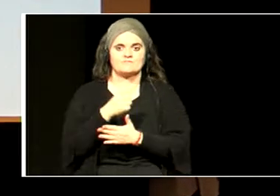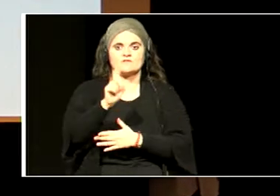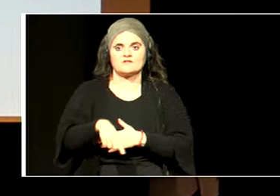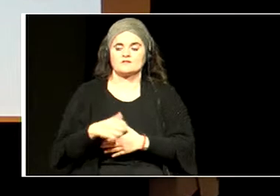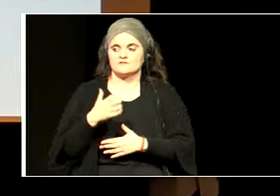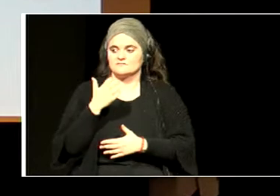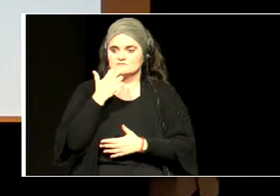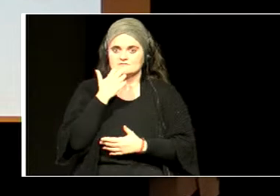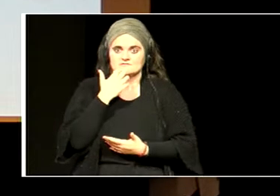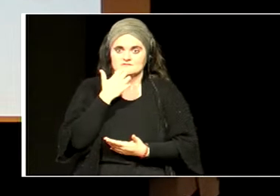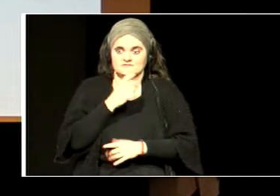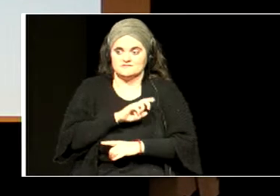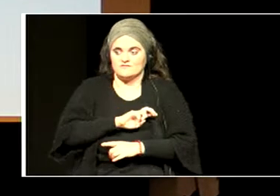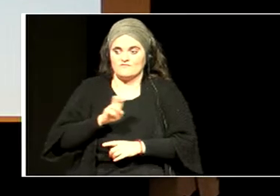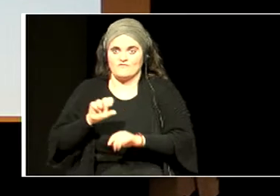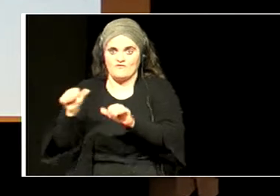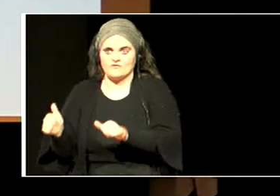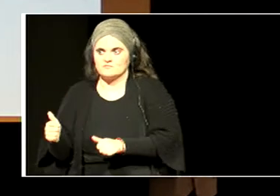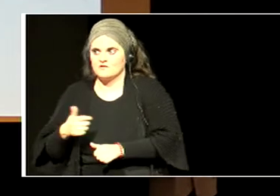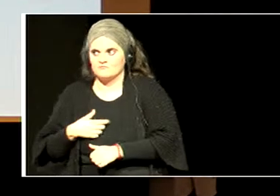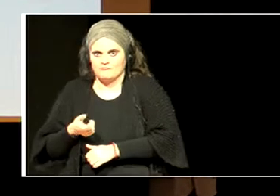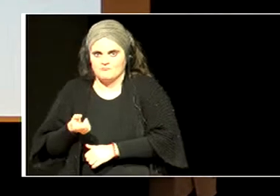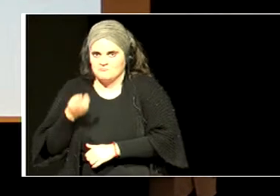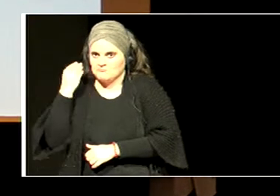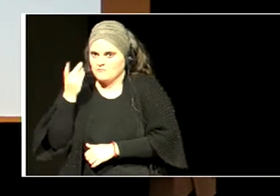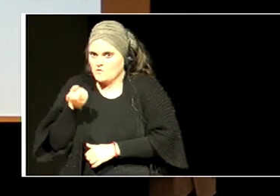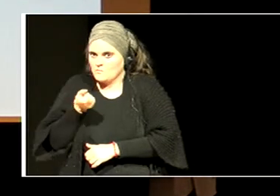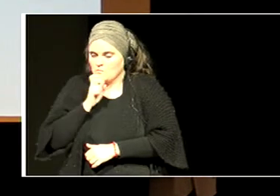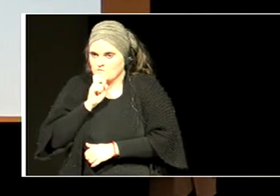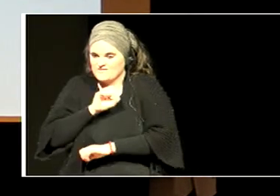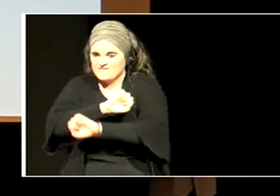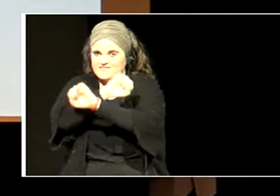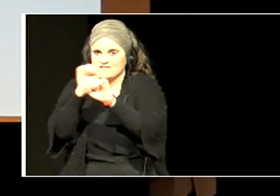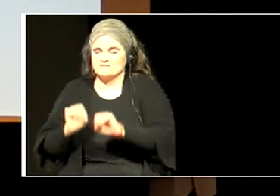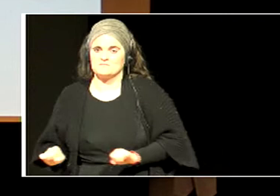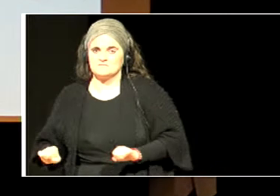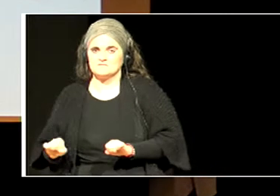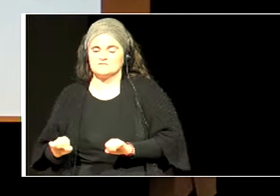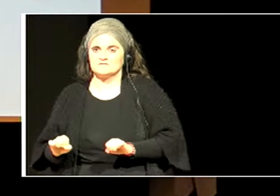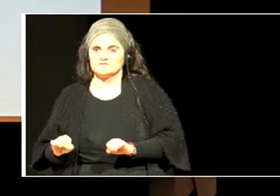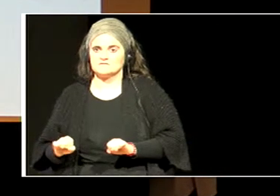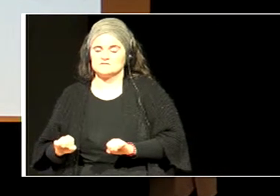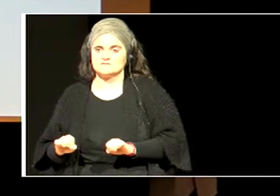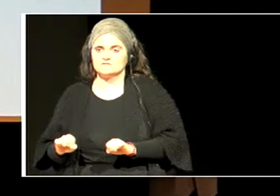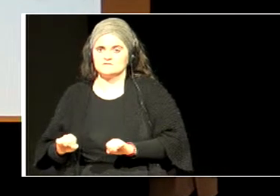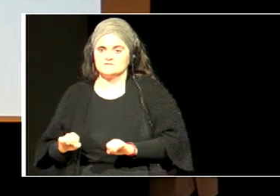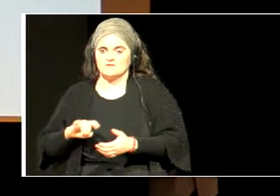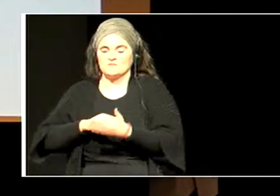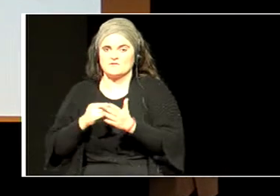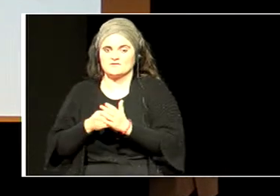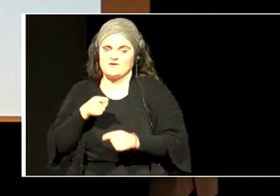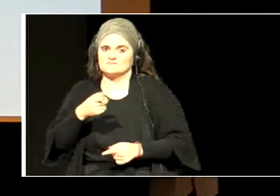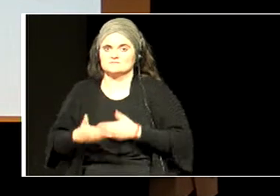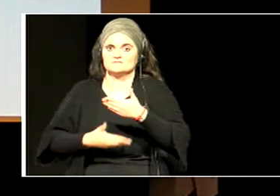bestela ikusiko genuke oso zaila eta ezinezkoa izango zela, orain ikusiko duzuen moduan nolako proiektu bat